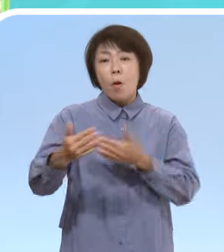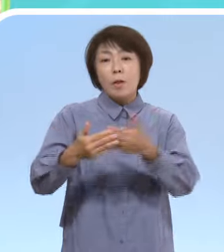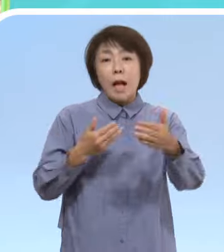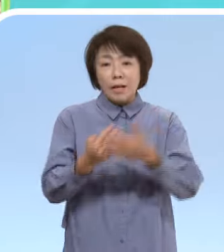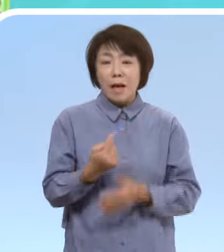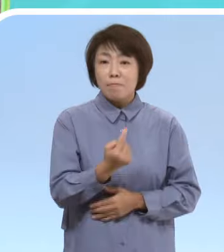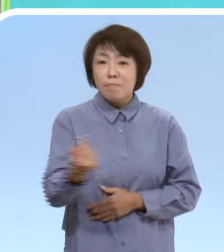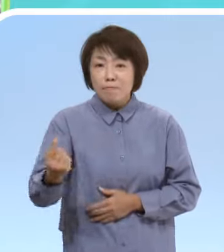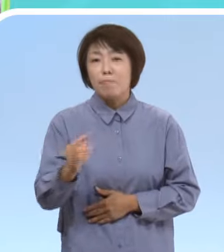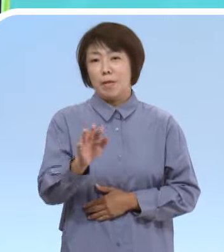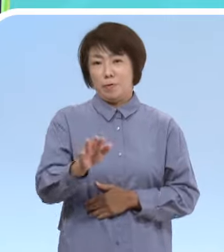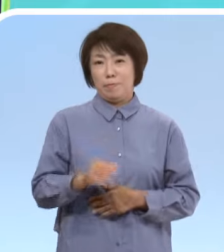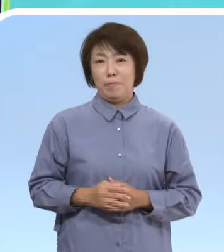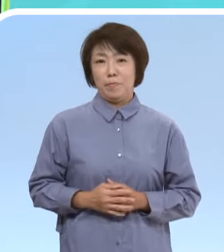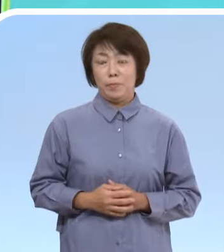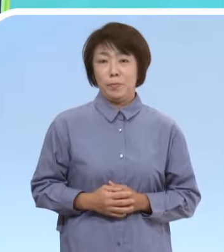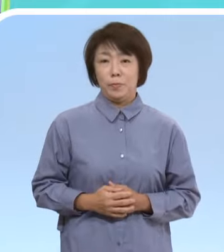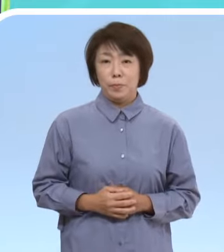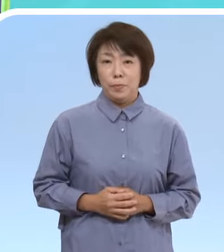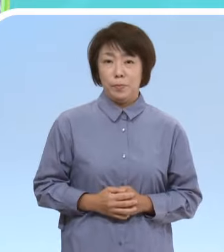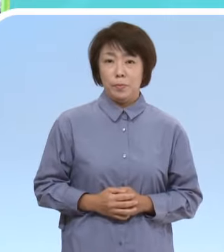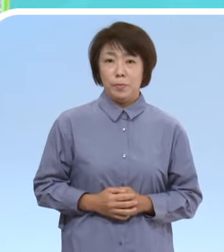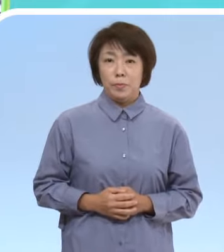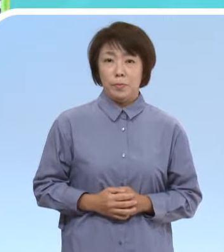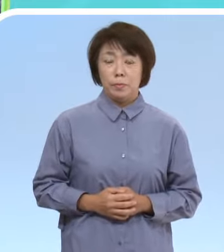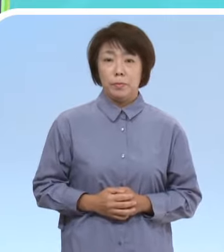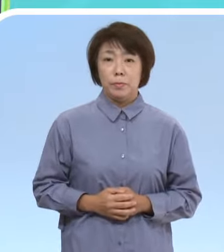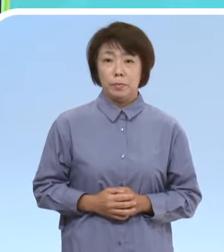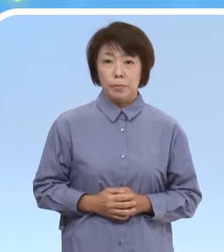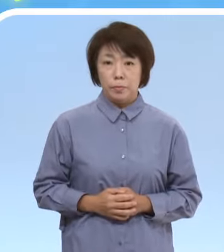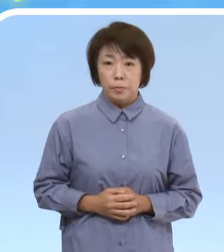を体験リポートしちゃいます